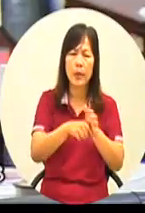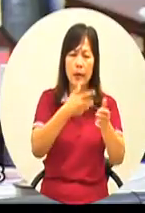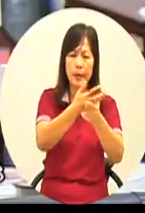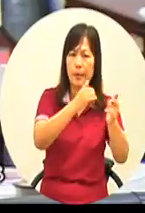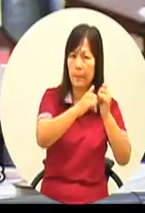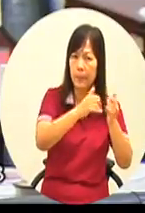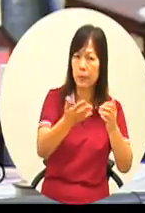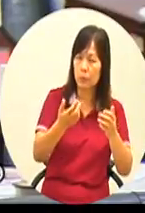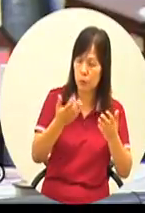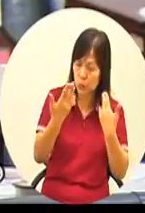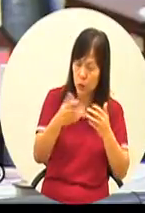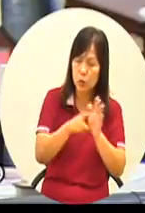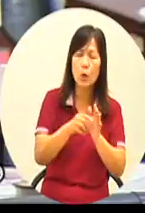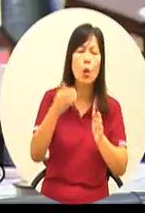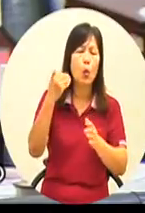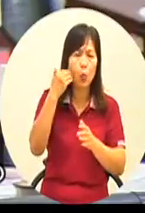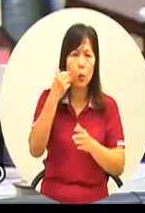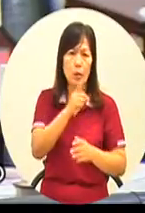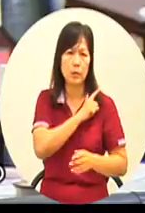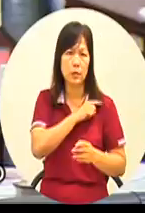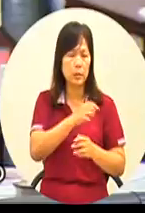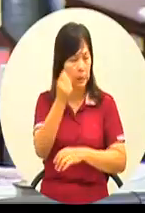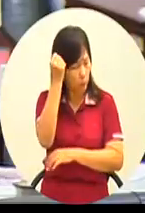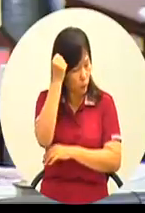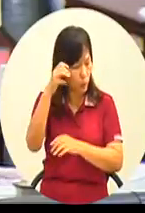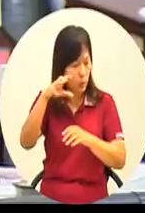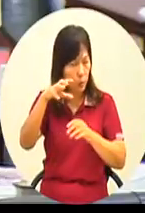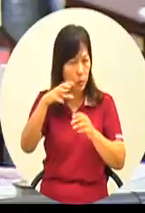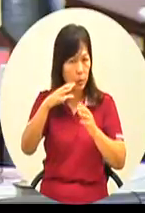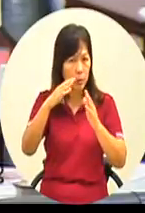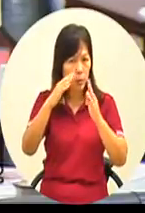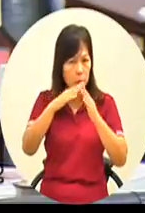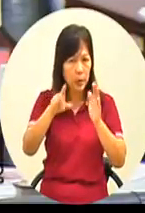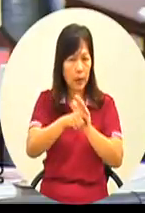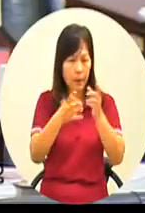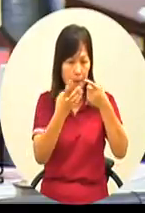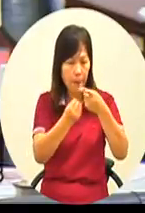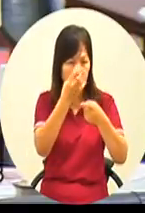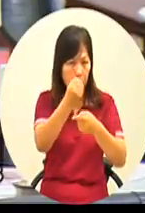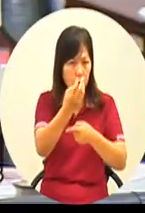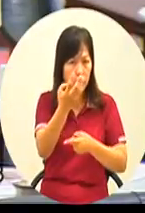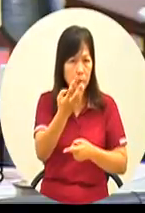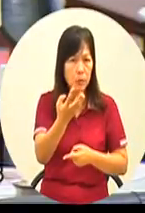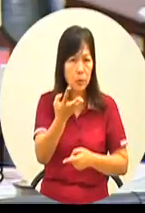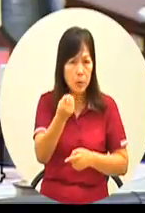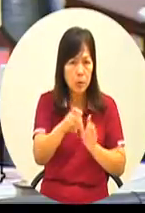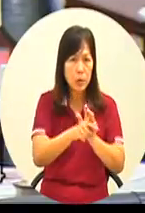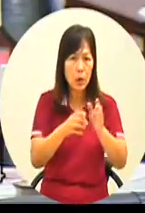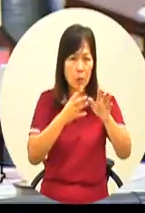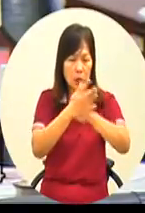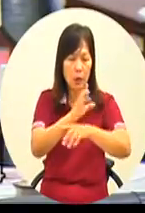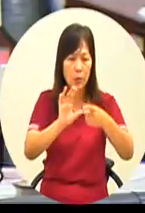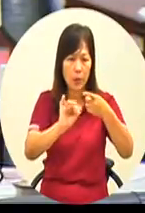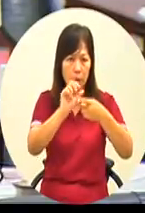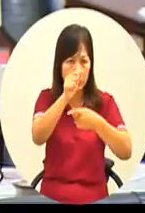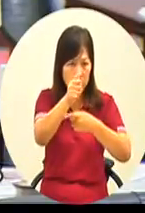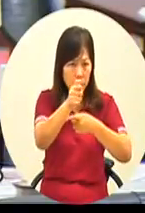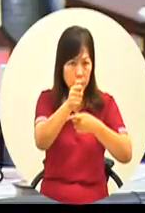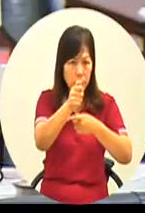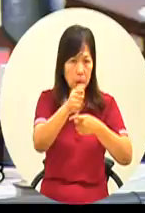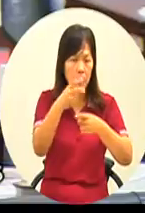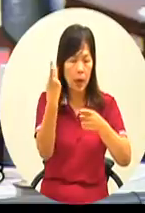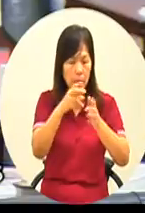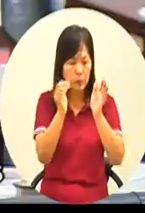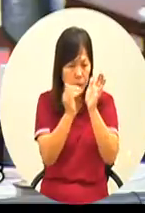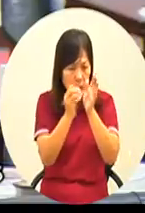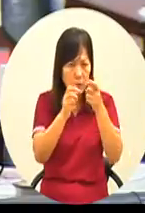清楚的知道，当你拥有自用住宅税率的比例有多少，可能超过50%，或者是将近